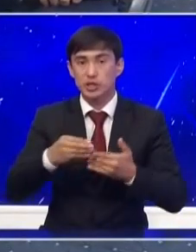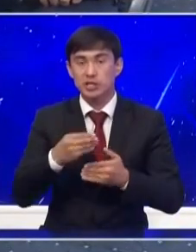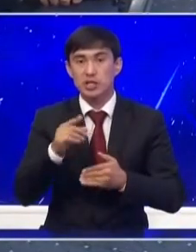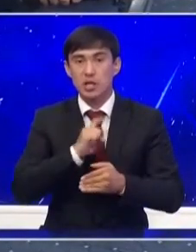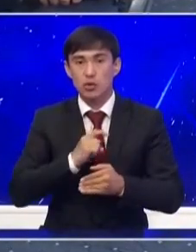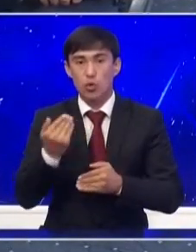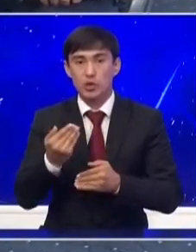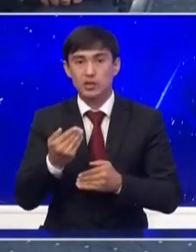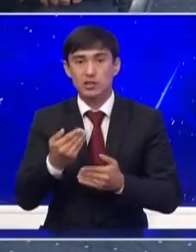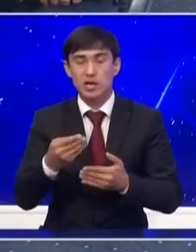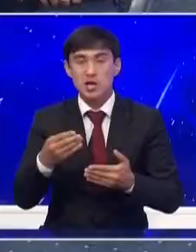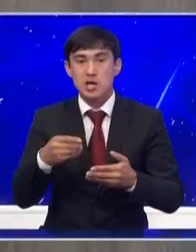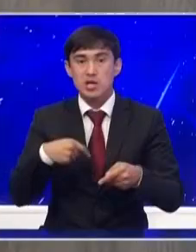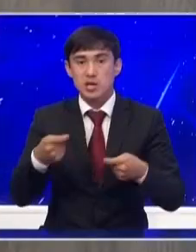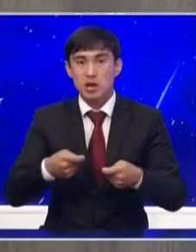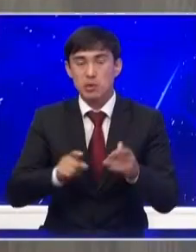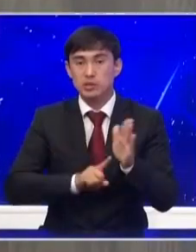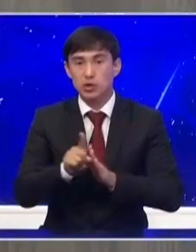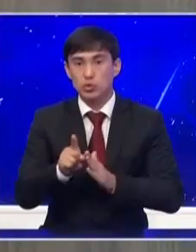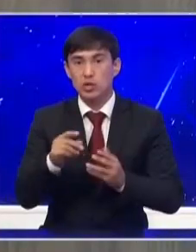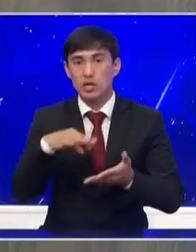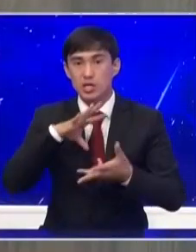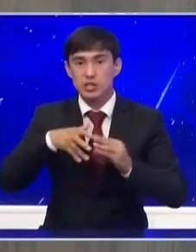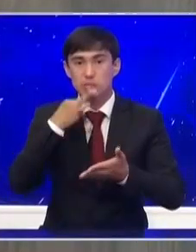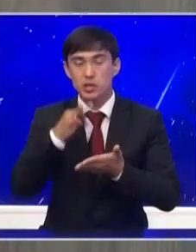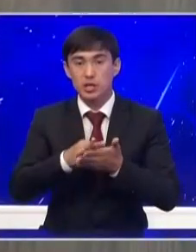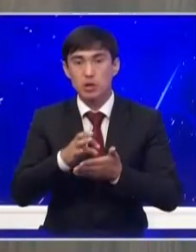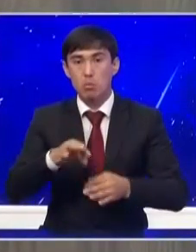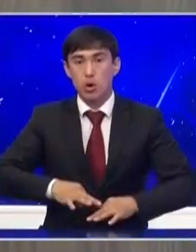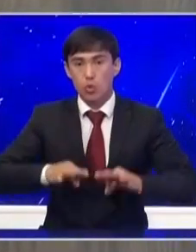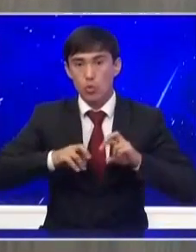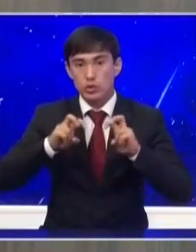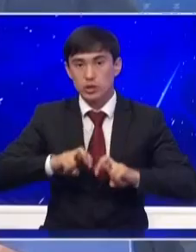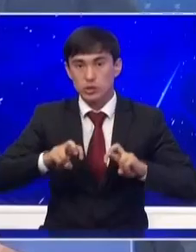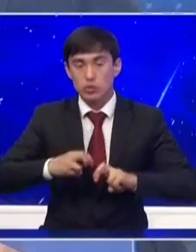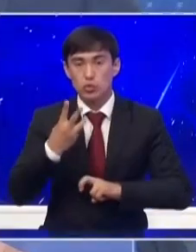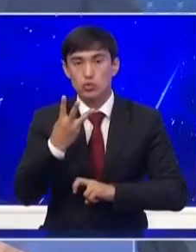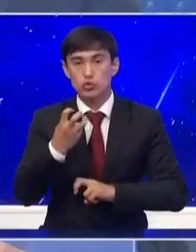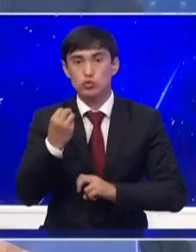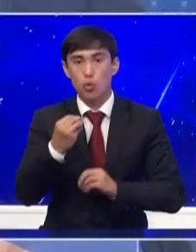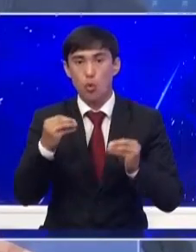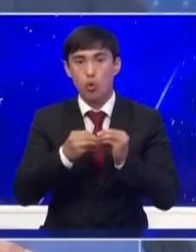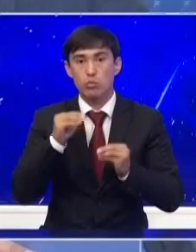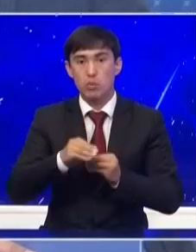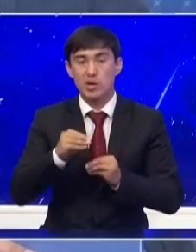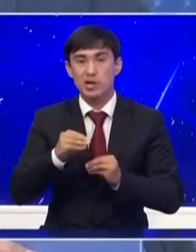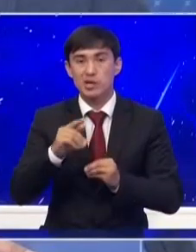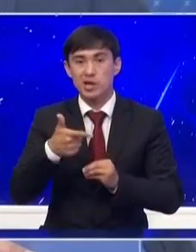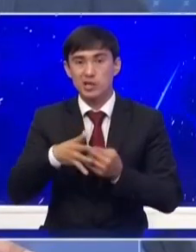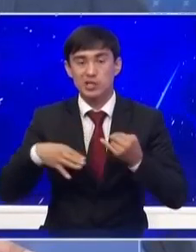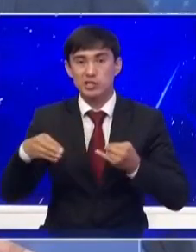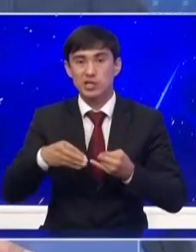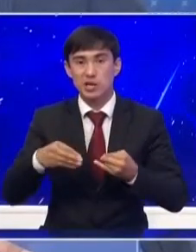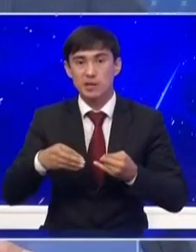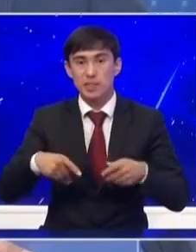иелері оларды игере бастаған туралы есеп берген. Алайда прокурорлық тексеру көрсеткендей 310 мың гектар иеленушілерде мал